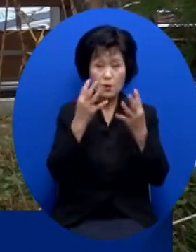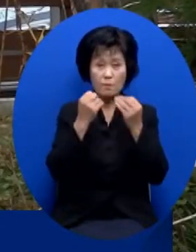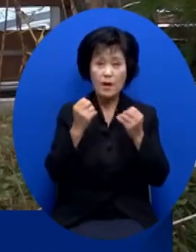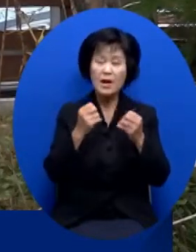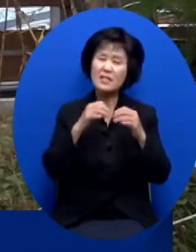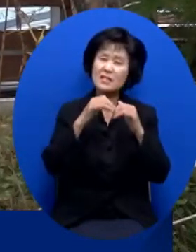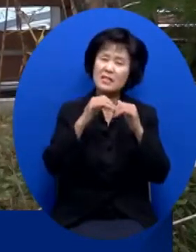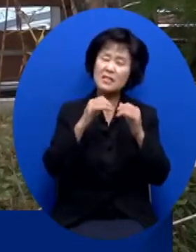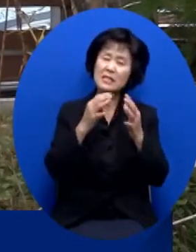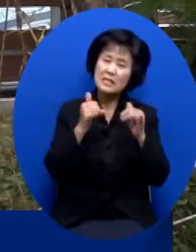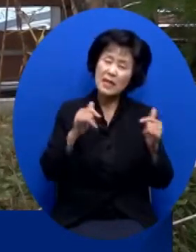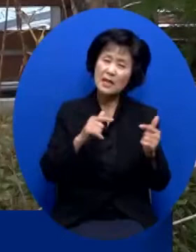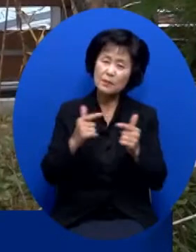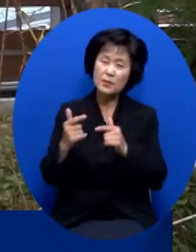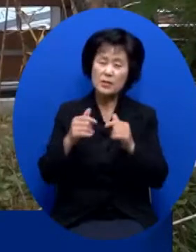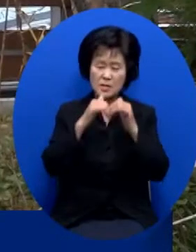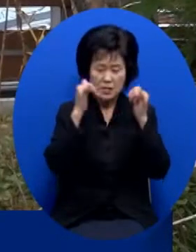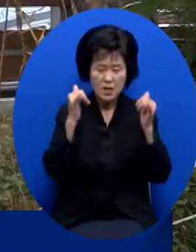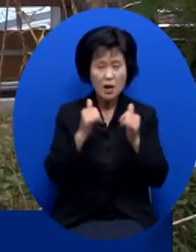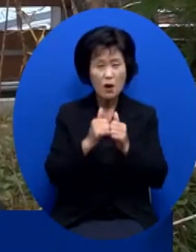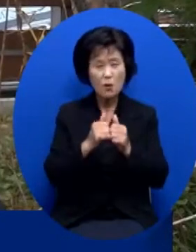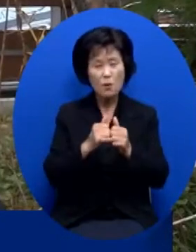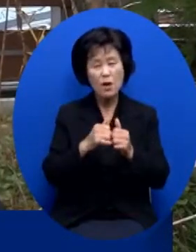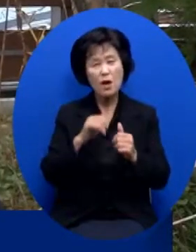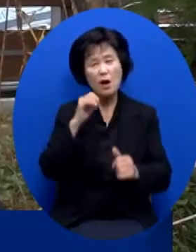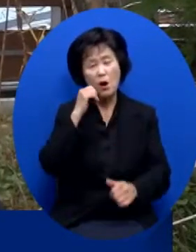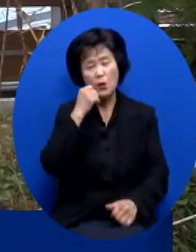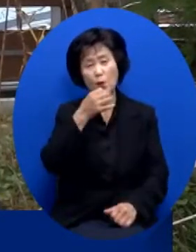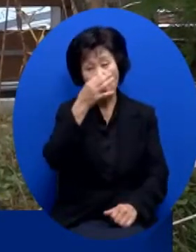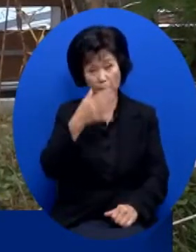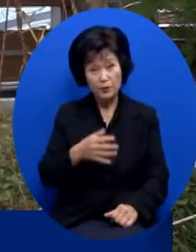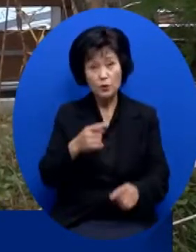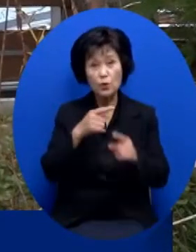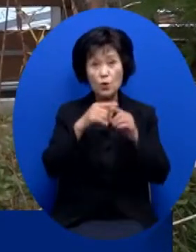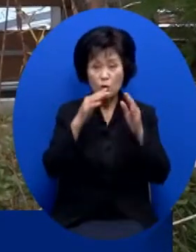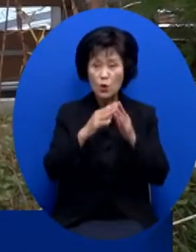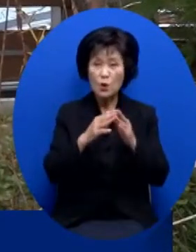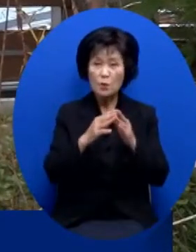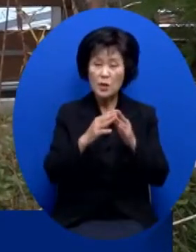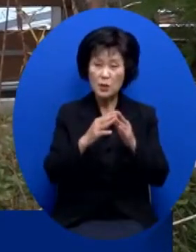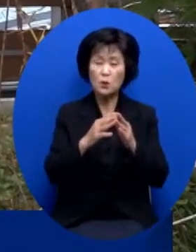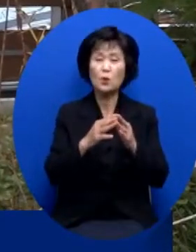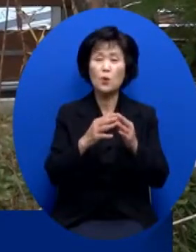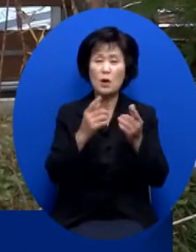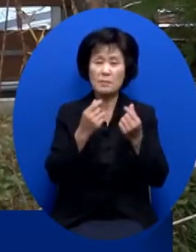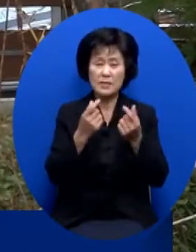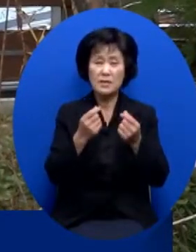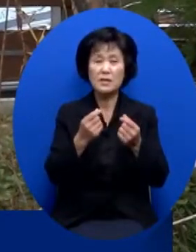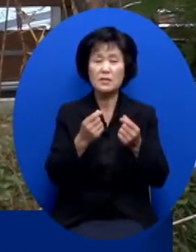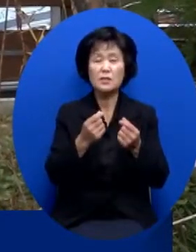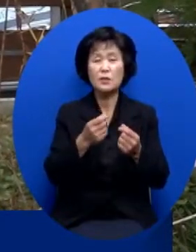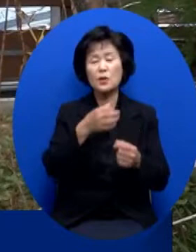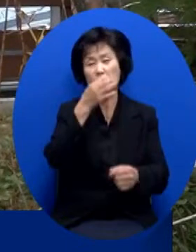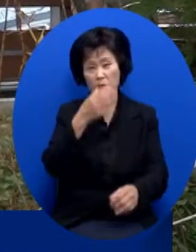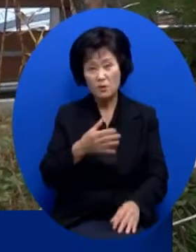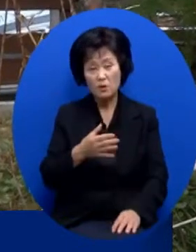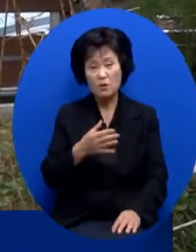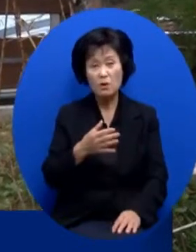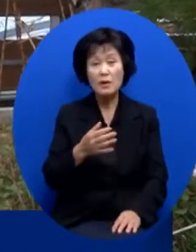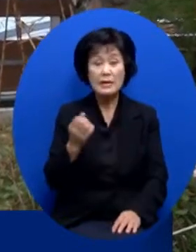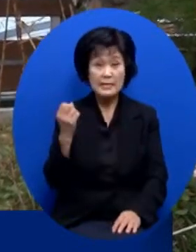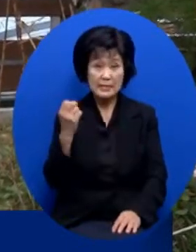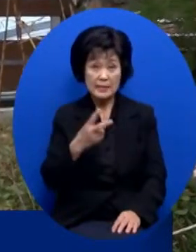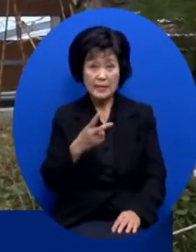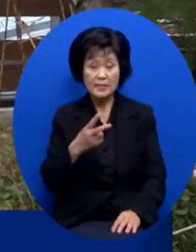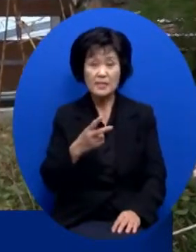사회가 많이 힘들어졌어요. 교회도 그렇고 우리 예배를 모이는 성도님들도 그렇고 지역사회도 그렇고 다시